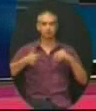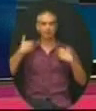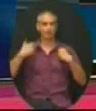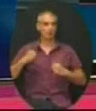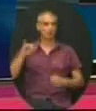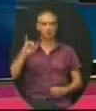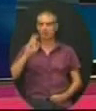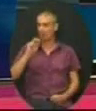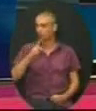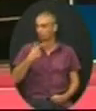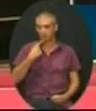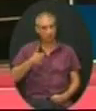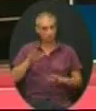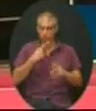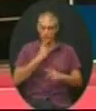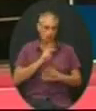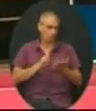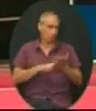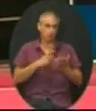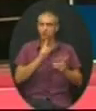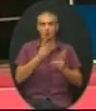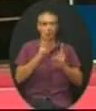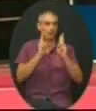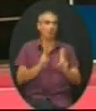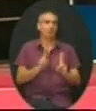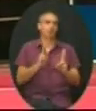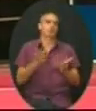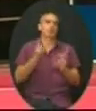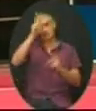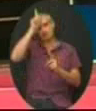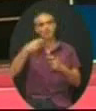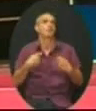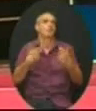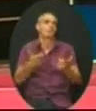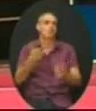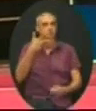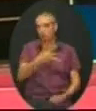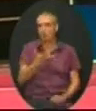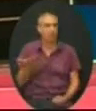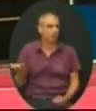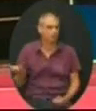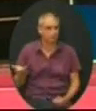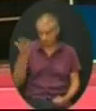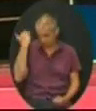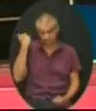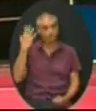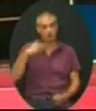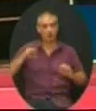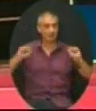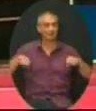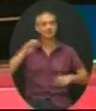יעלון, שר הביטחון. קודם כל נתניהו אומר, זה לא נכון. נתניהו לא יכול לעצור את הגרמנים מלמכור צוללת, אבל בזמנו, כשהיה